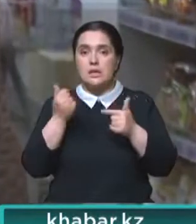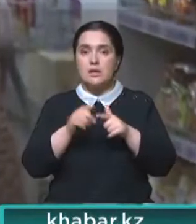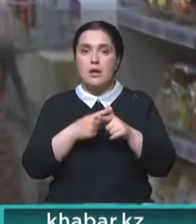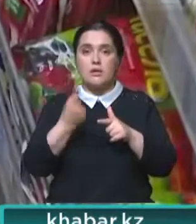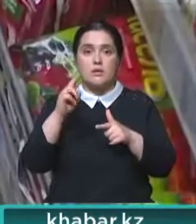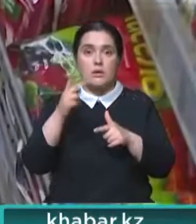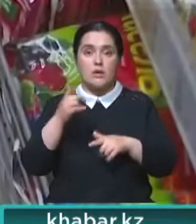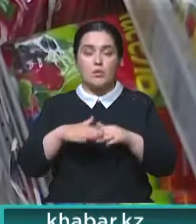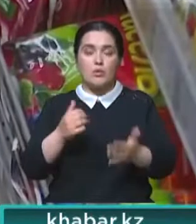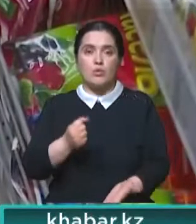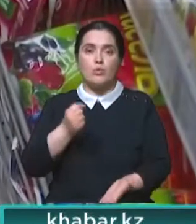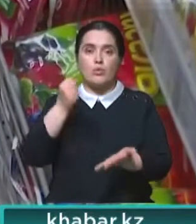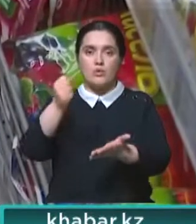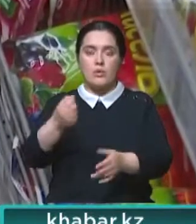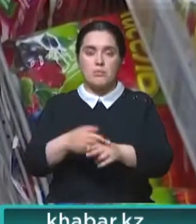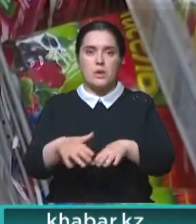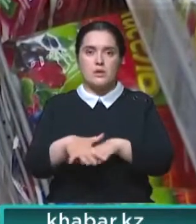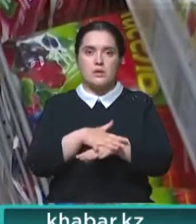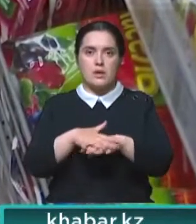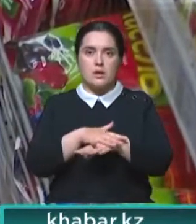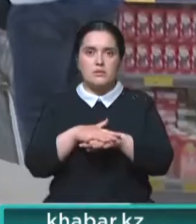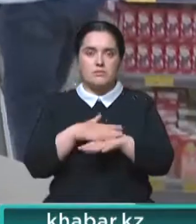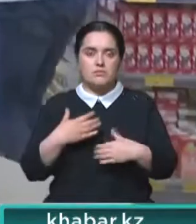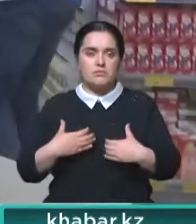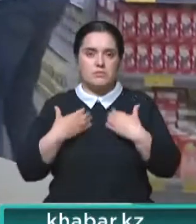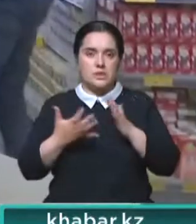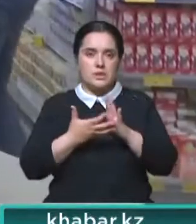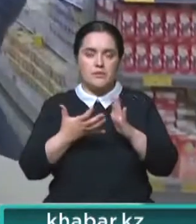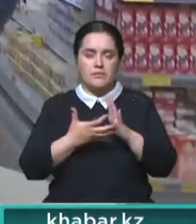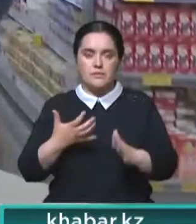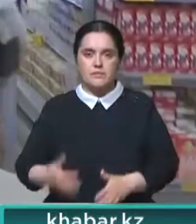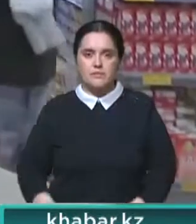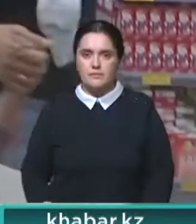кило в одни руки создает среди населения искусственный дефицит.